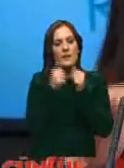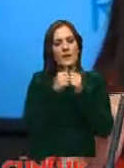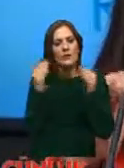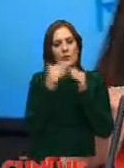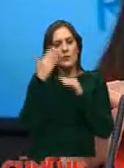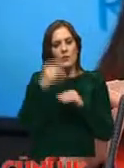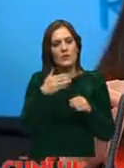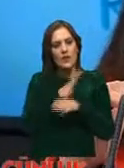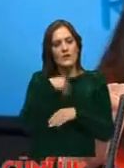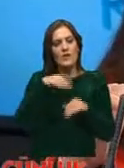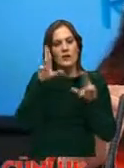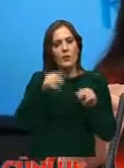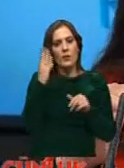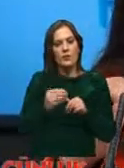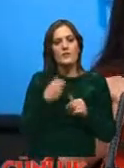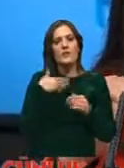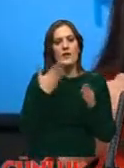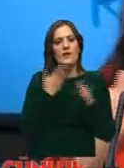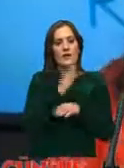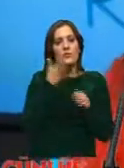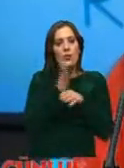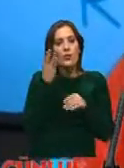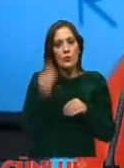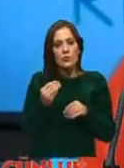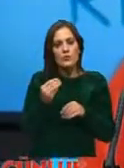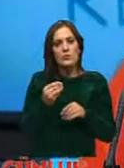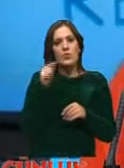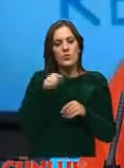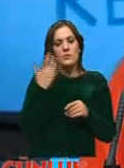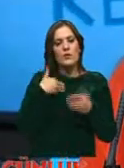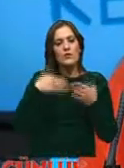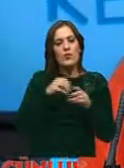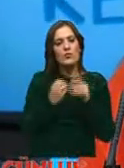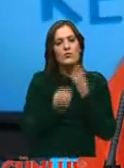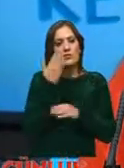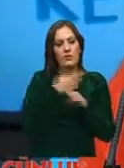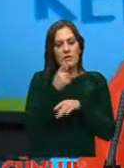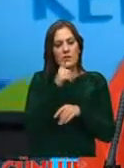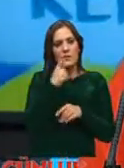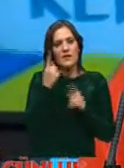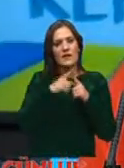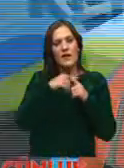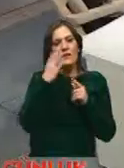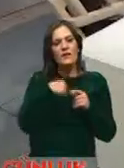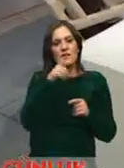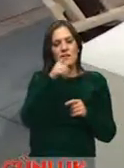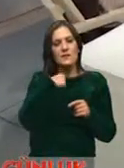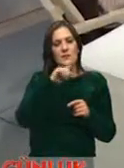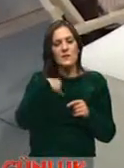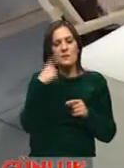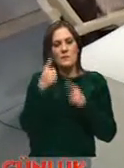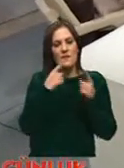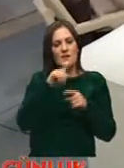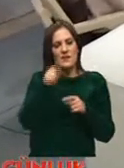gelsin, gerçekten otursun yerine. Ve de gerçekten o dinleme eğitimi olursa, işte. İşte o zaman doğuşkanlar biraz teknik olacak ama seslerin, yani bizim